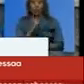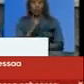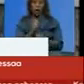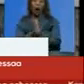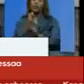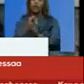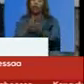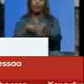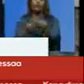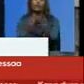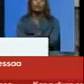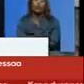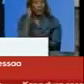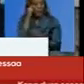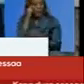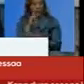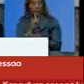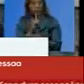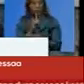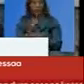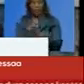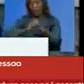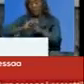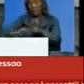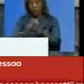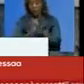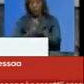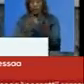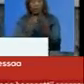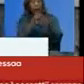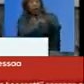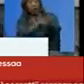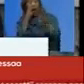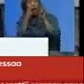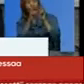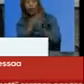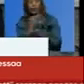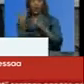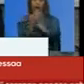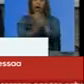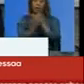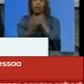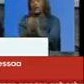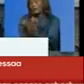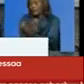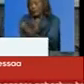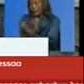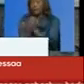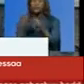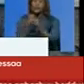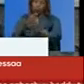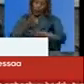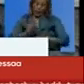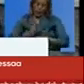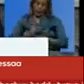አሳልፈው የሚሰጡ ያሳሰብ መስመሮችን በአርቆ አስተዋይነትና ሀገራዊ ፍቅር በሰጥቶ መቀበል